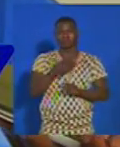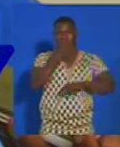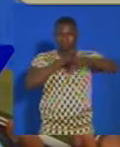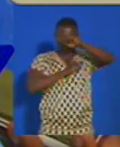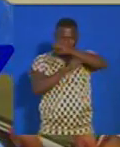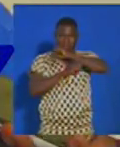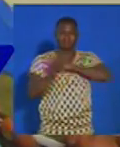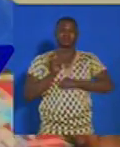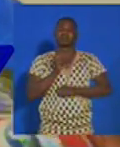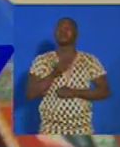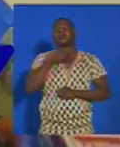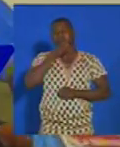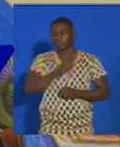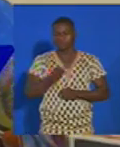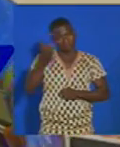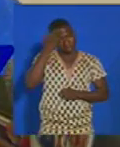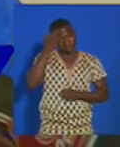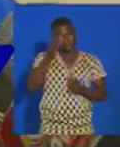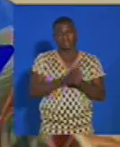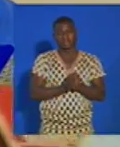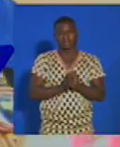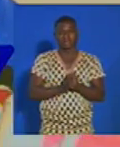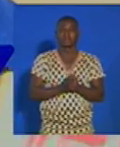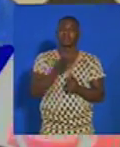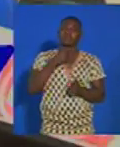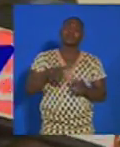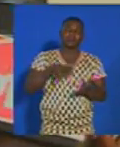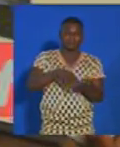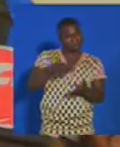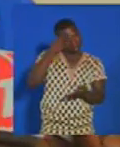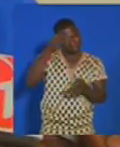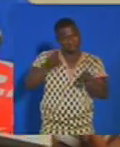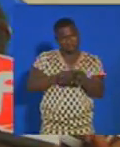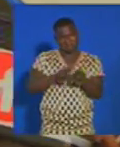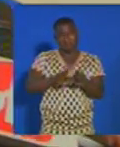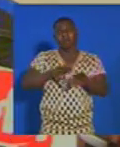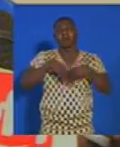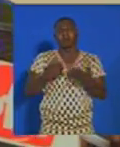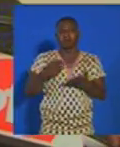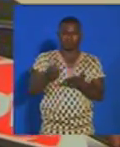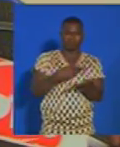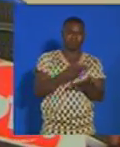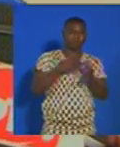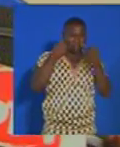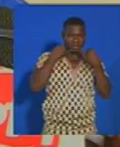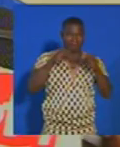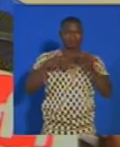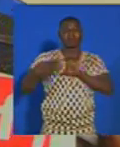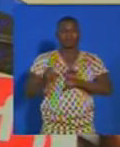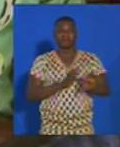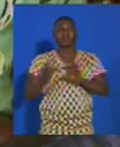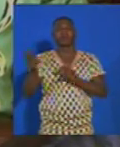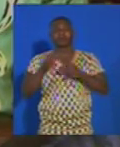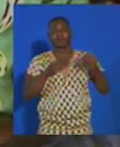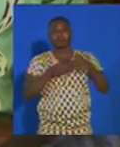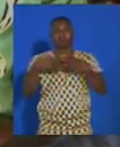auparavant et ça nous a permis d'apprendre comment recueillir des informations, de faire des montages